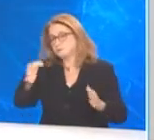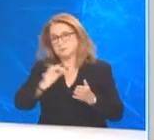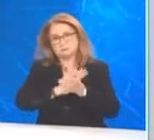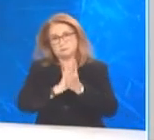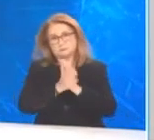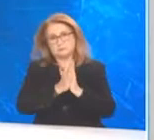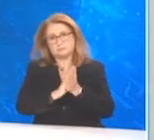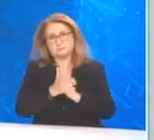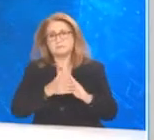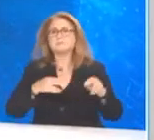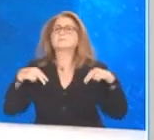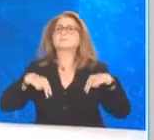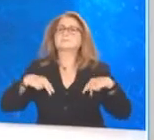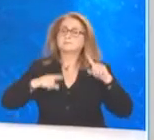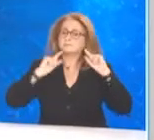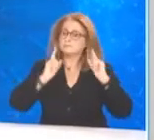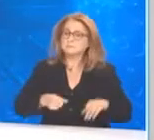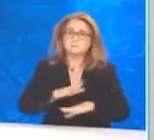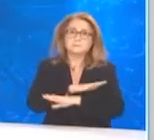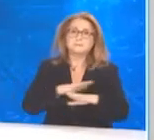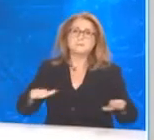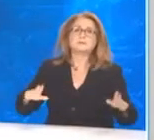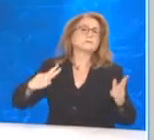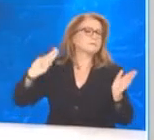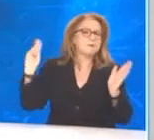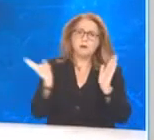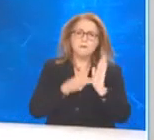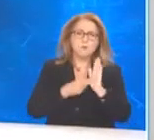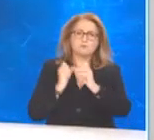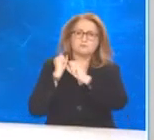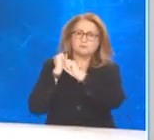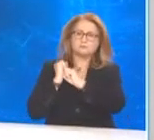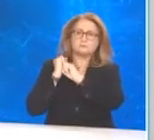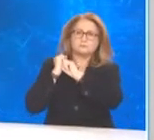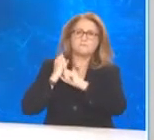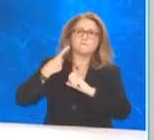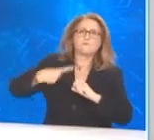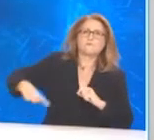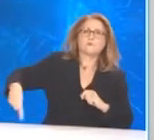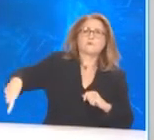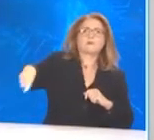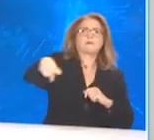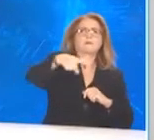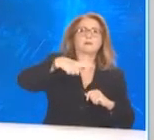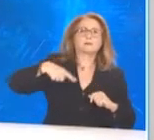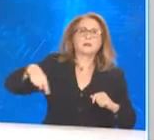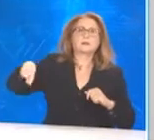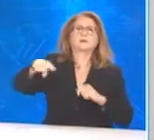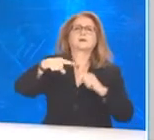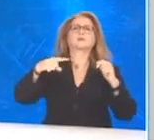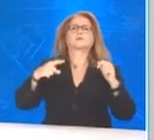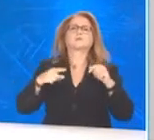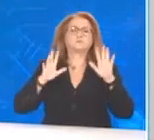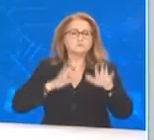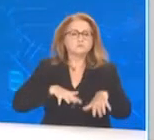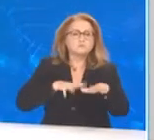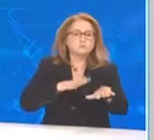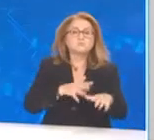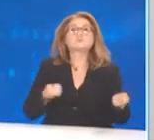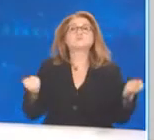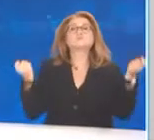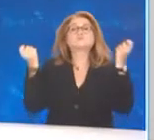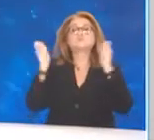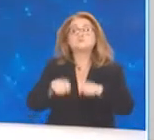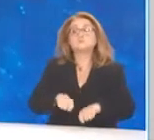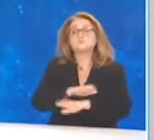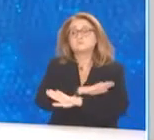οποιαδήποτε με πομπή διαδικασία λατρευτική για οποιοδήποτε δόγμα θρησκευτικό. Όλοι θα βρεθούμε